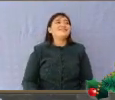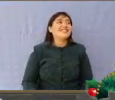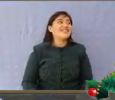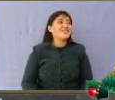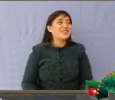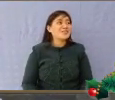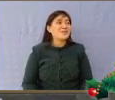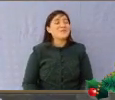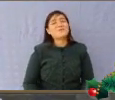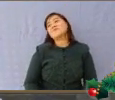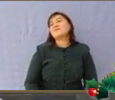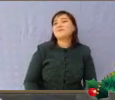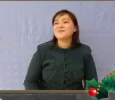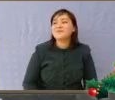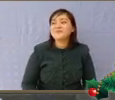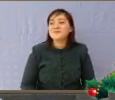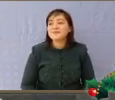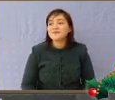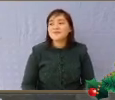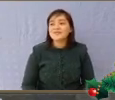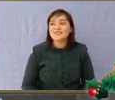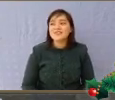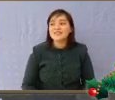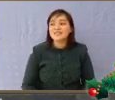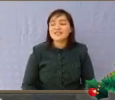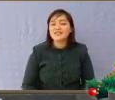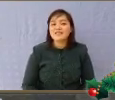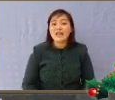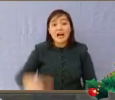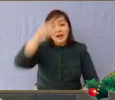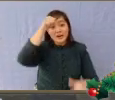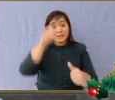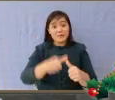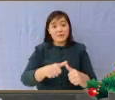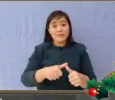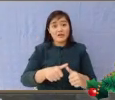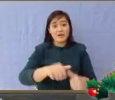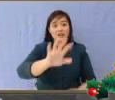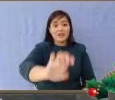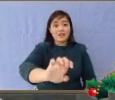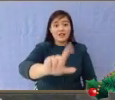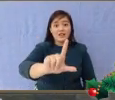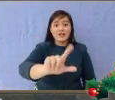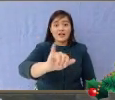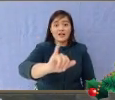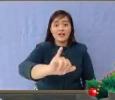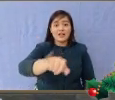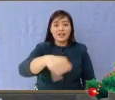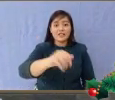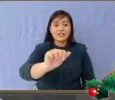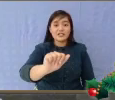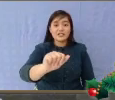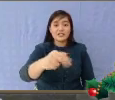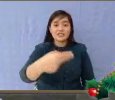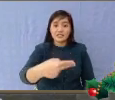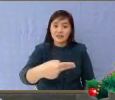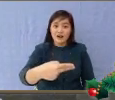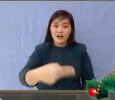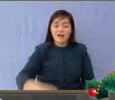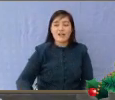niya yung 400 prophets of Baal. Pero natakot siya kay Jezebel. At tumakas